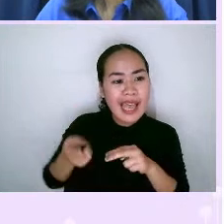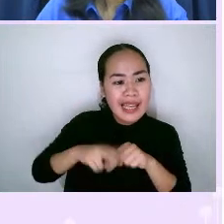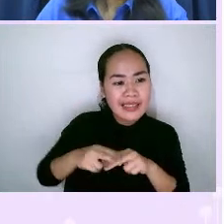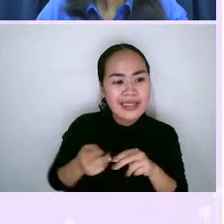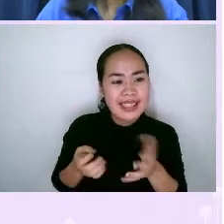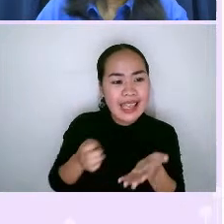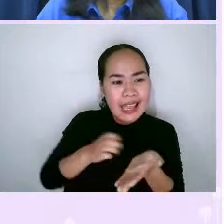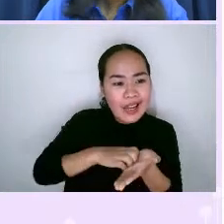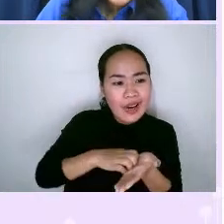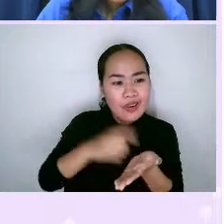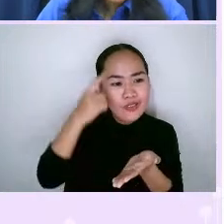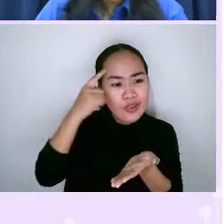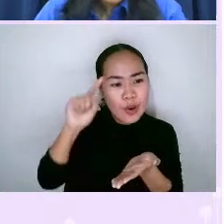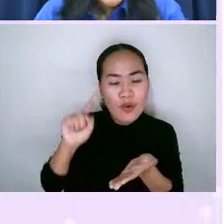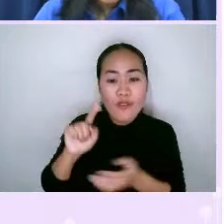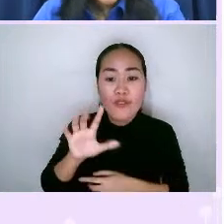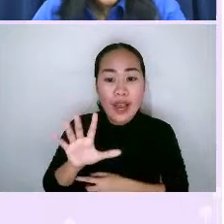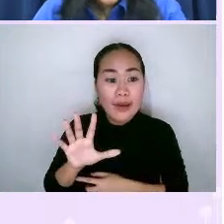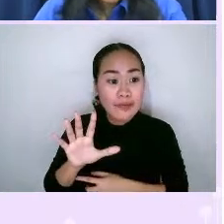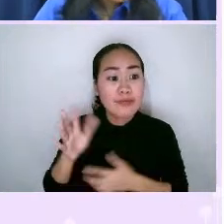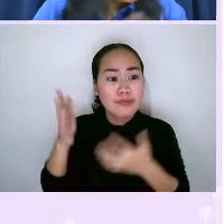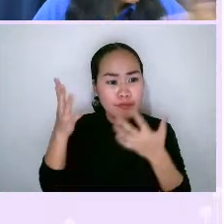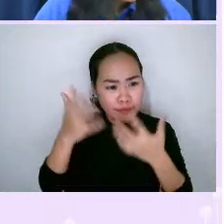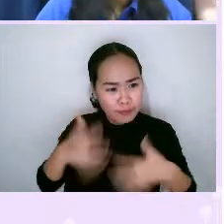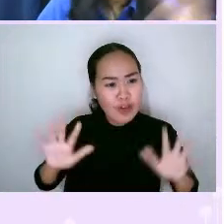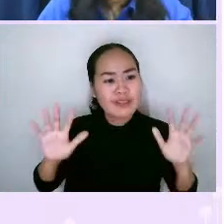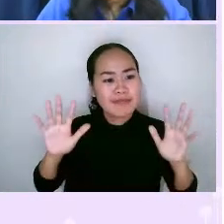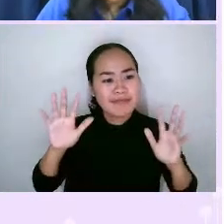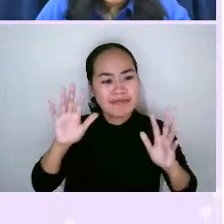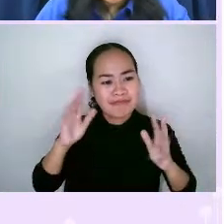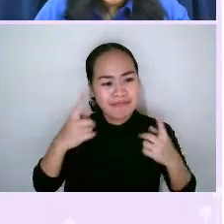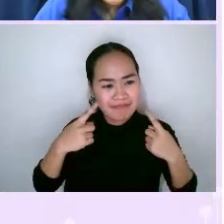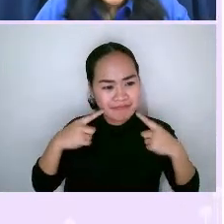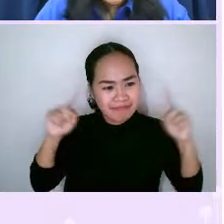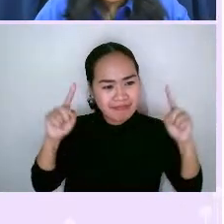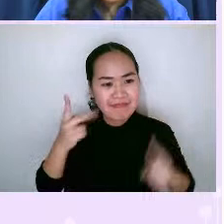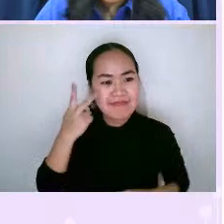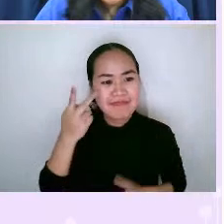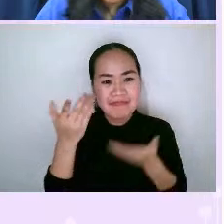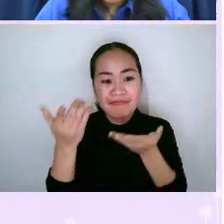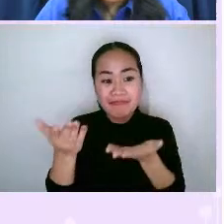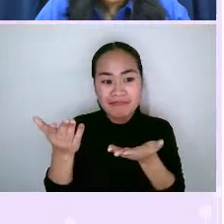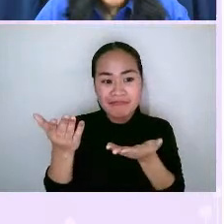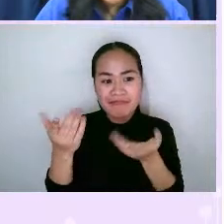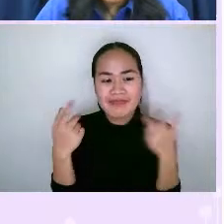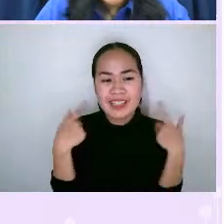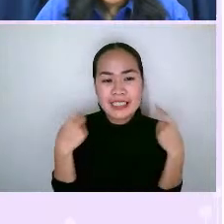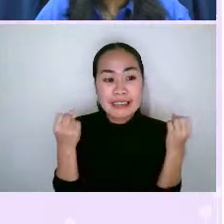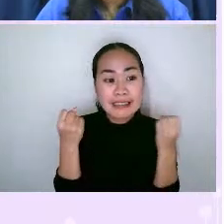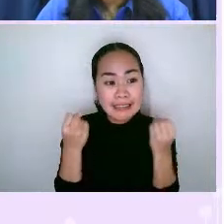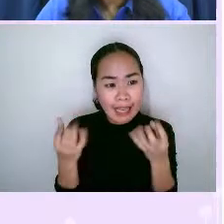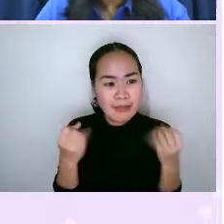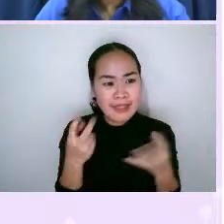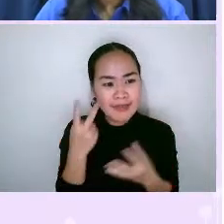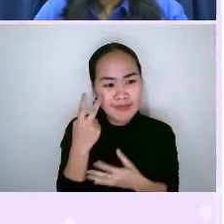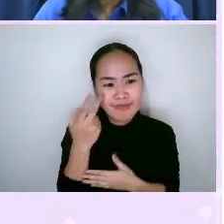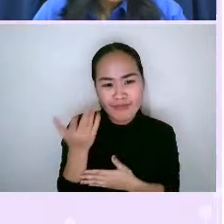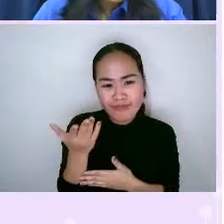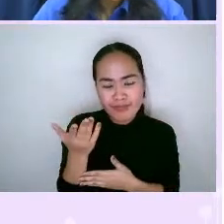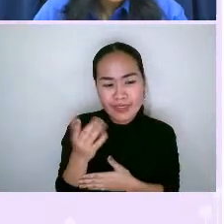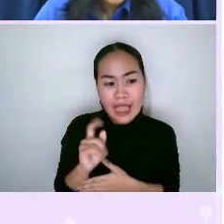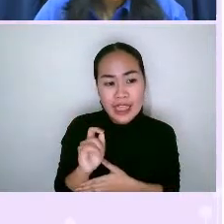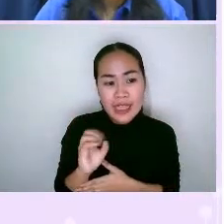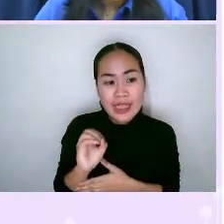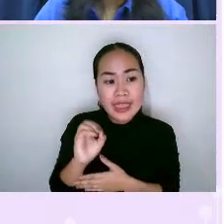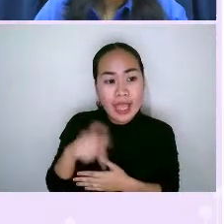5,000 naman po ang nakatapos nito. Kaya makikita nyo rin po sa screen na marami rin po tayong yung top 10 courses